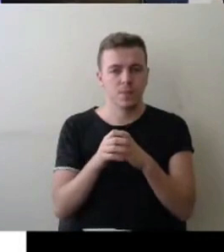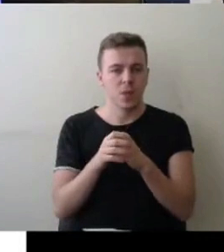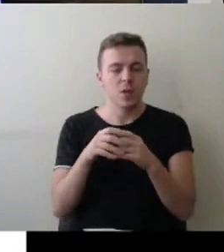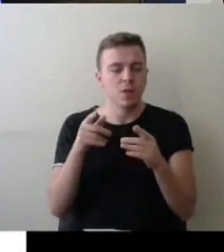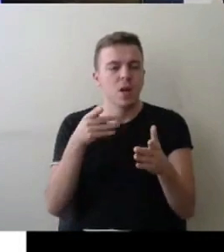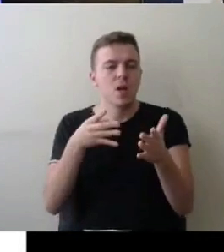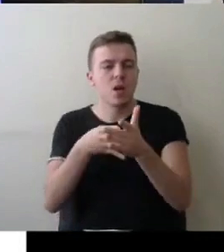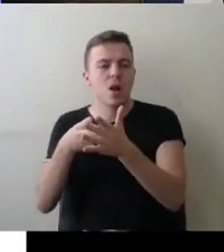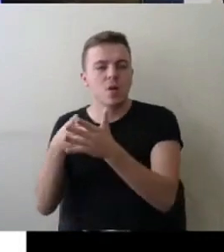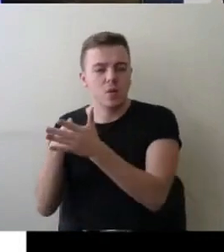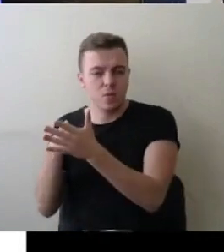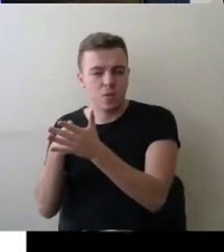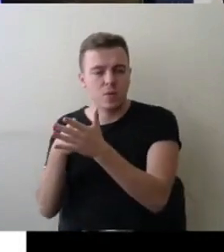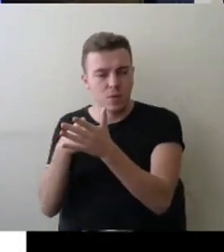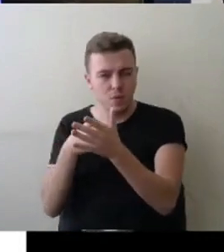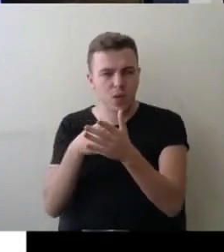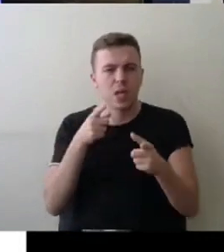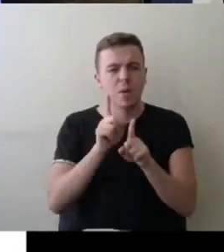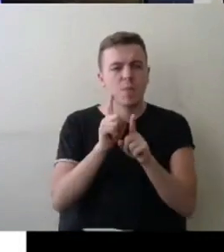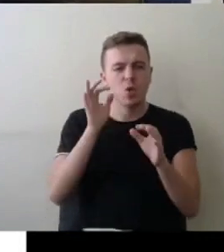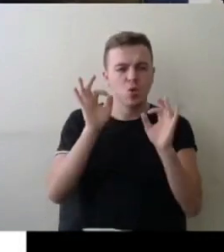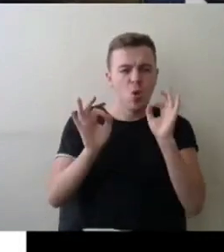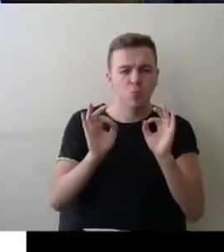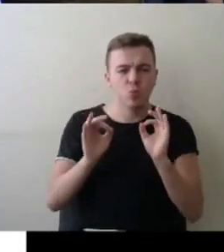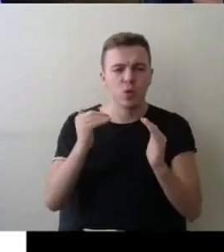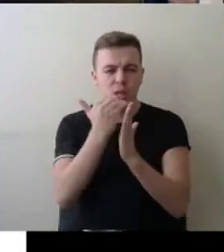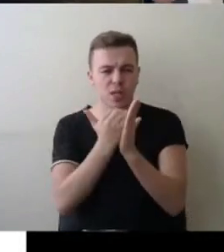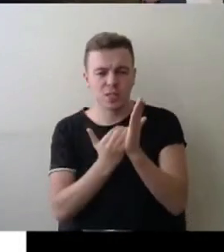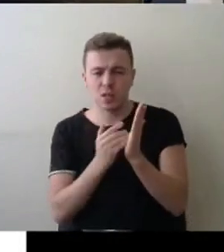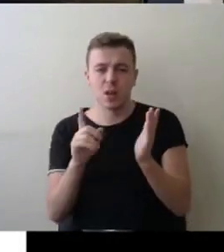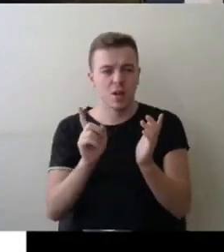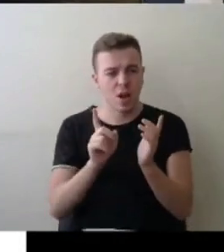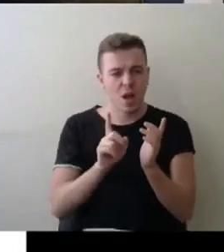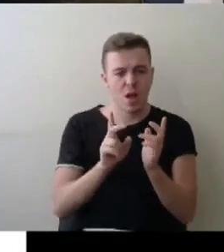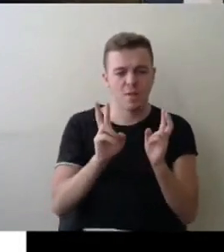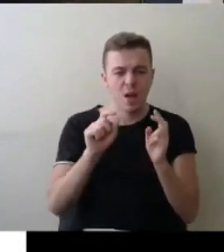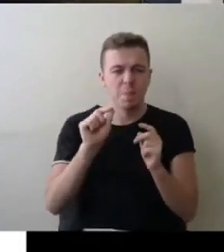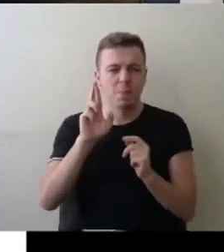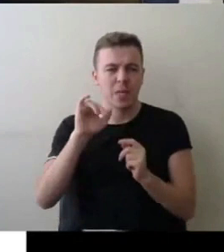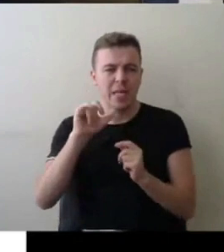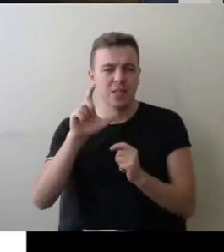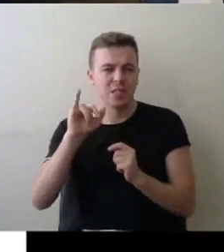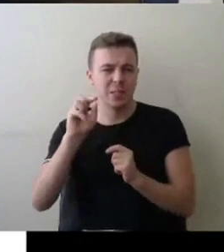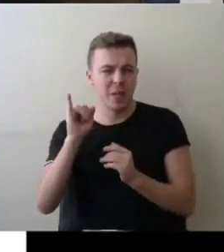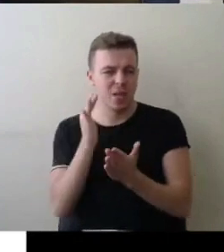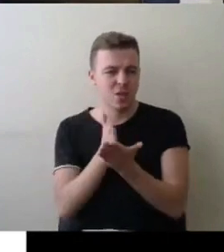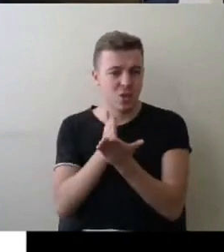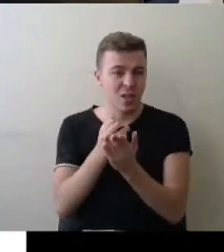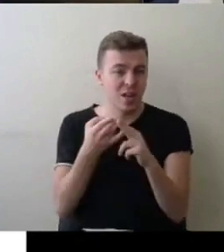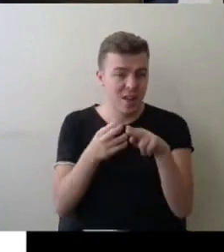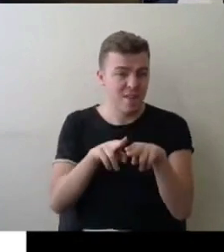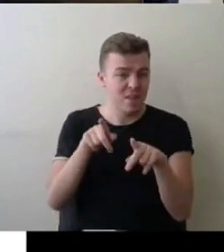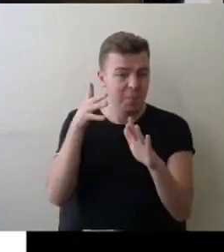principų prasme, ne normų, ne taisyklių, bet principų prasme. Ne? Tai vat visgi